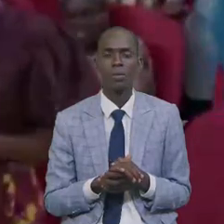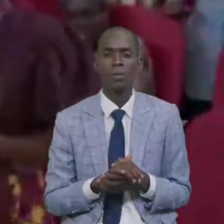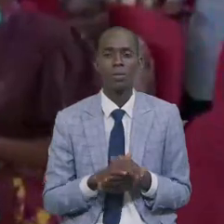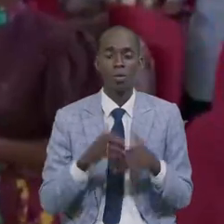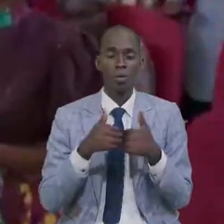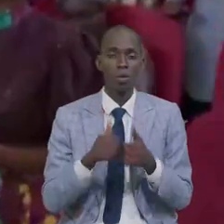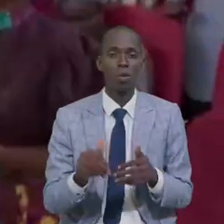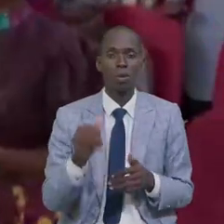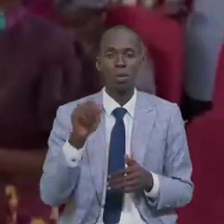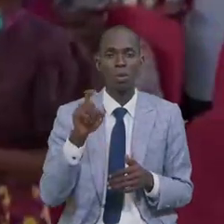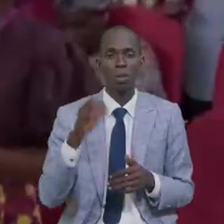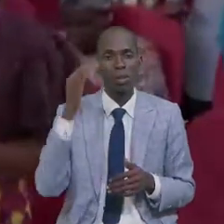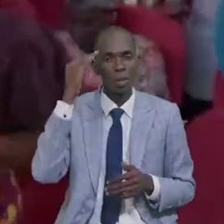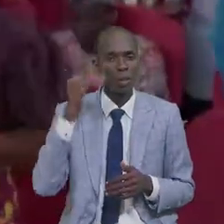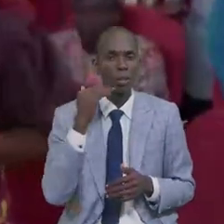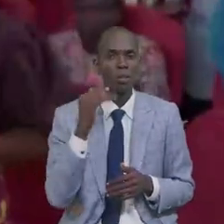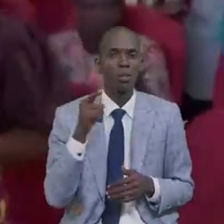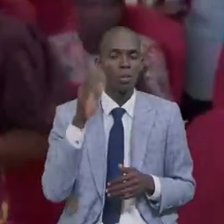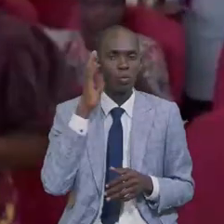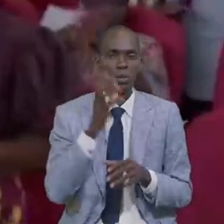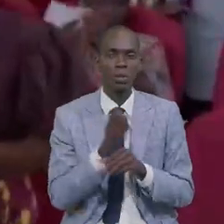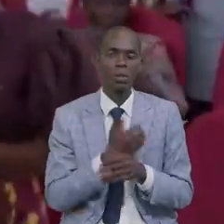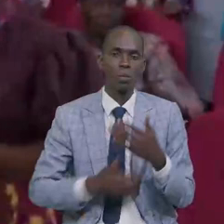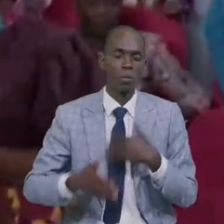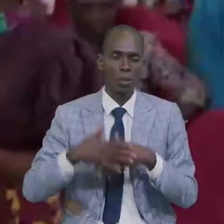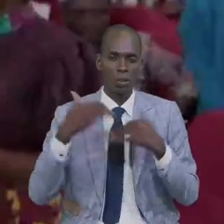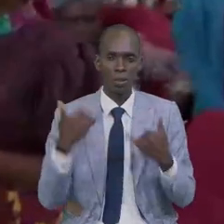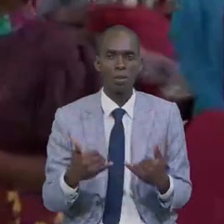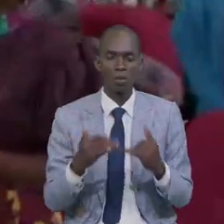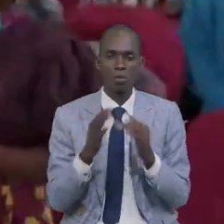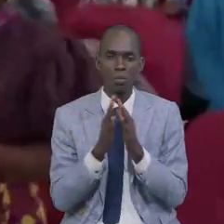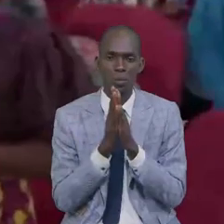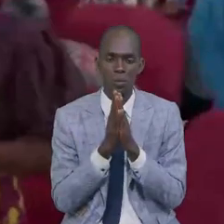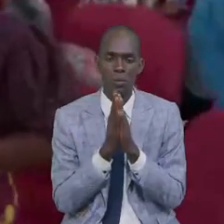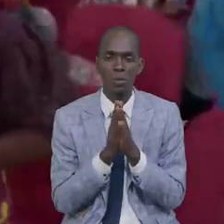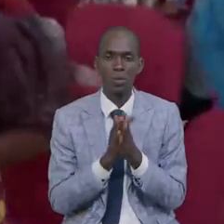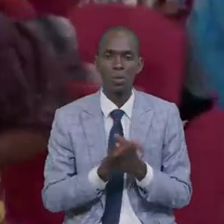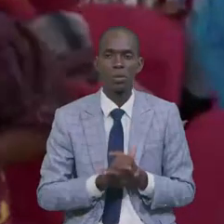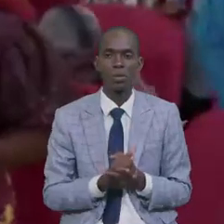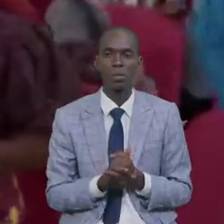Le fer de lance perdu. Tu peux le recouvrer maintenant.